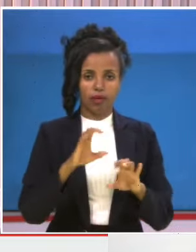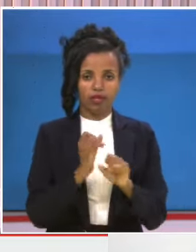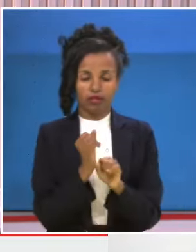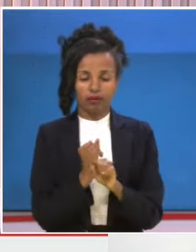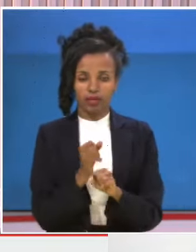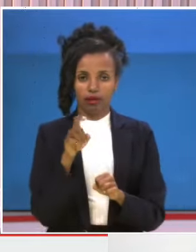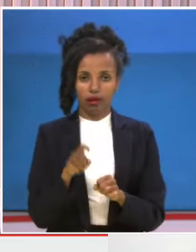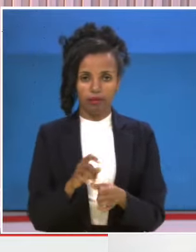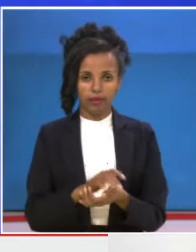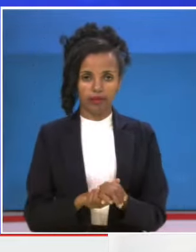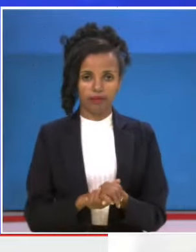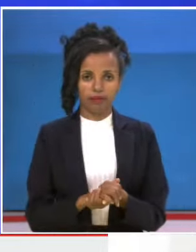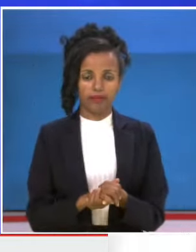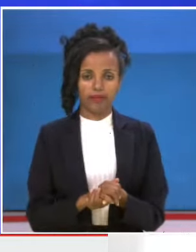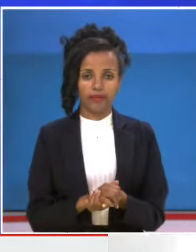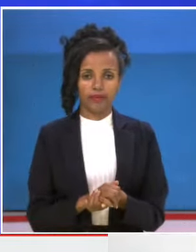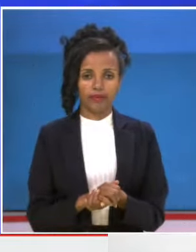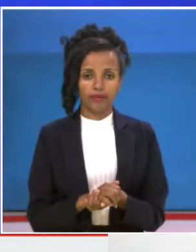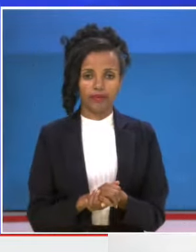አለበት።